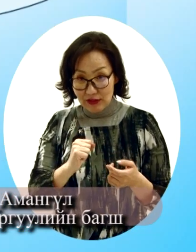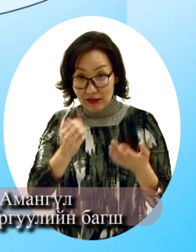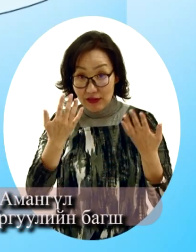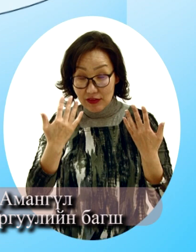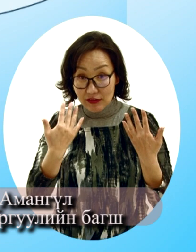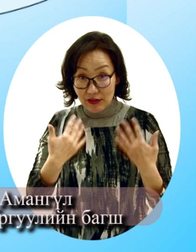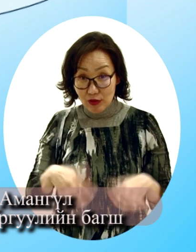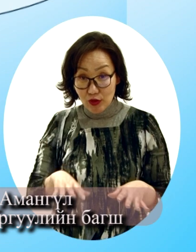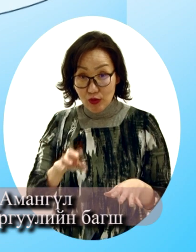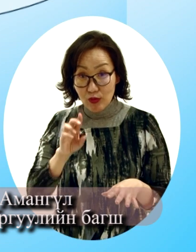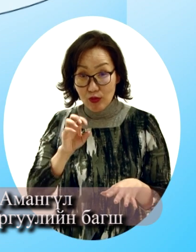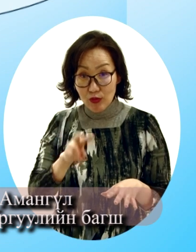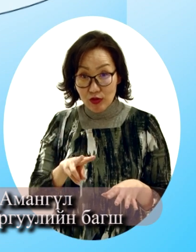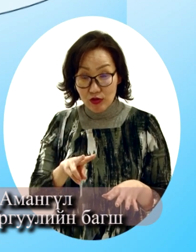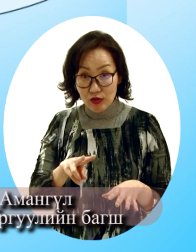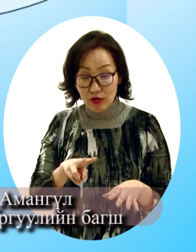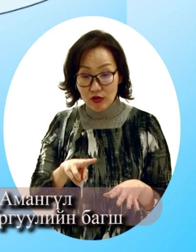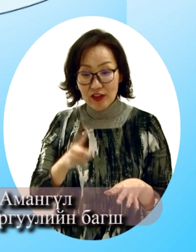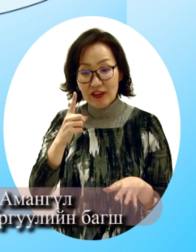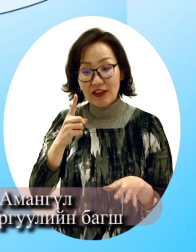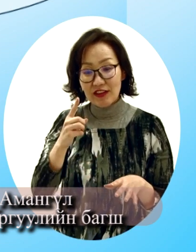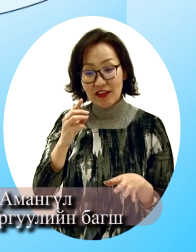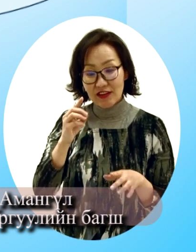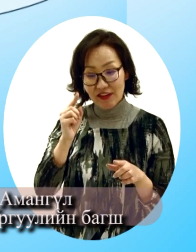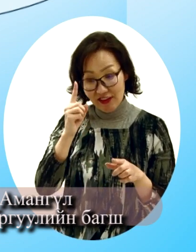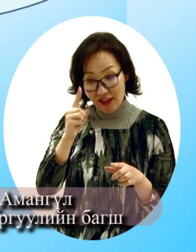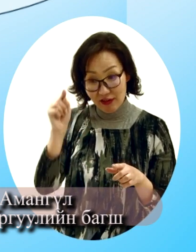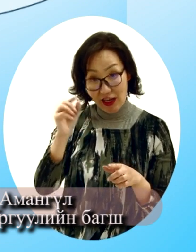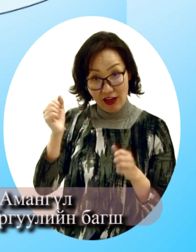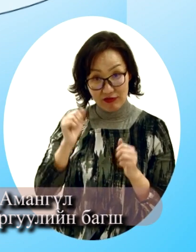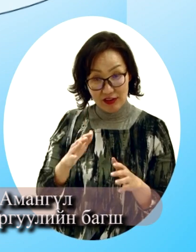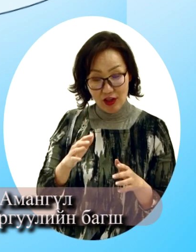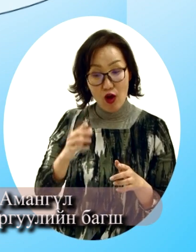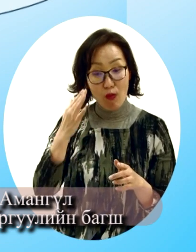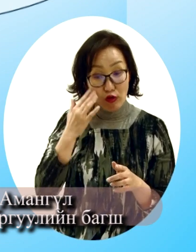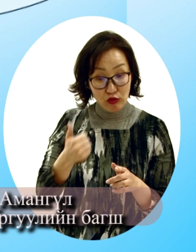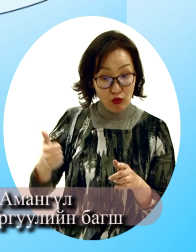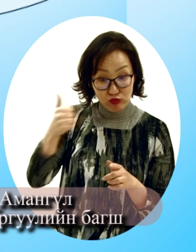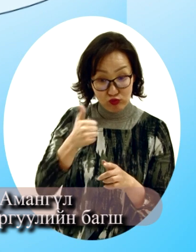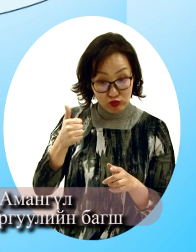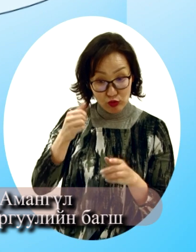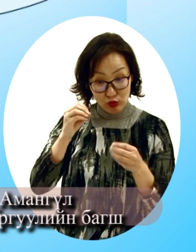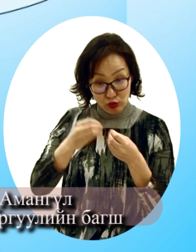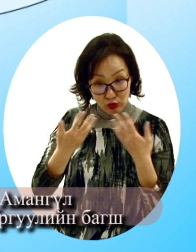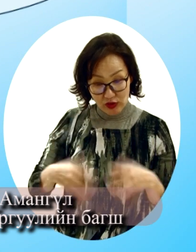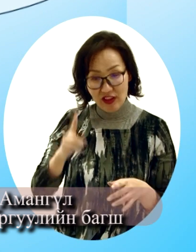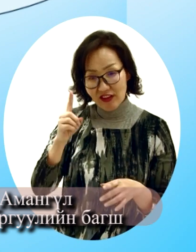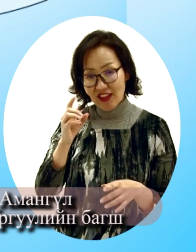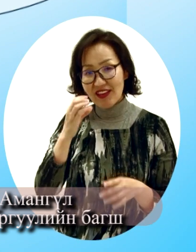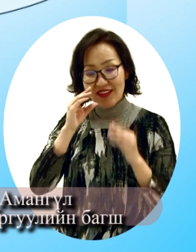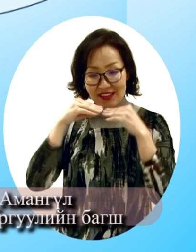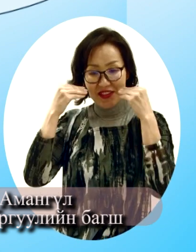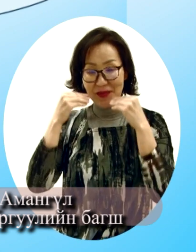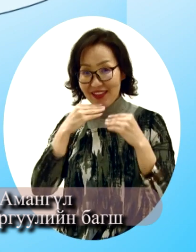Атауын жазып, жауабын белгілесін тағы бір күлегіш аласың. Әр бір есепке үш баға қойлады. Есепті кем